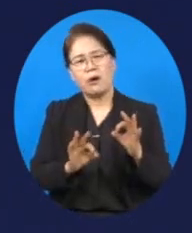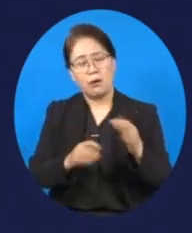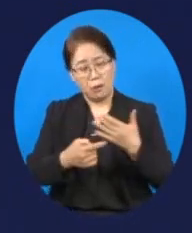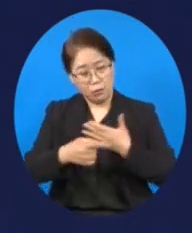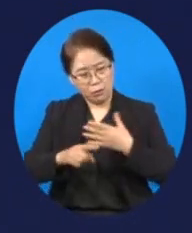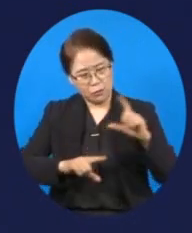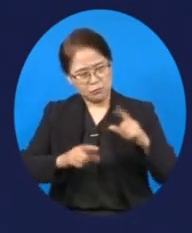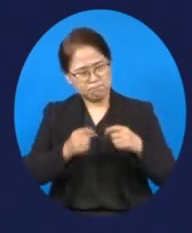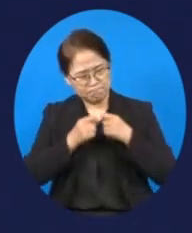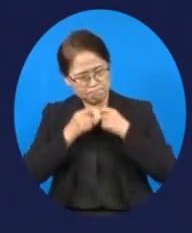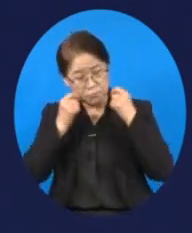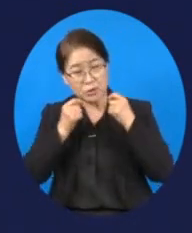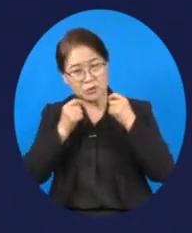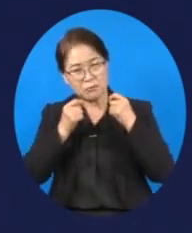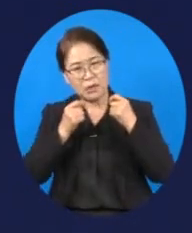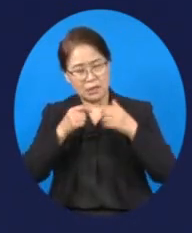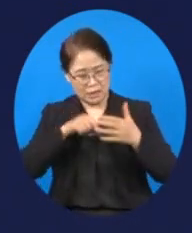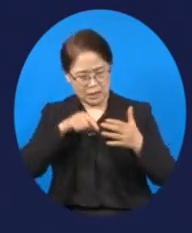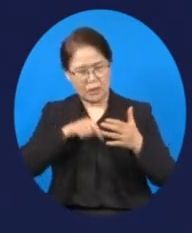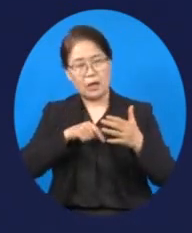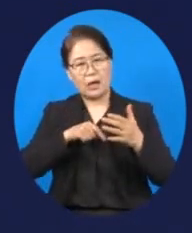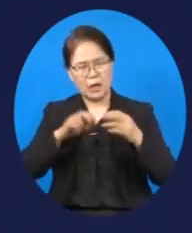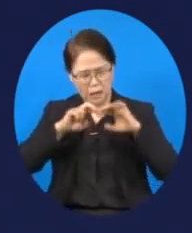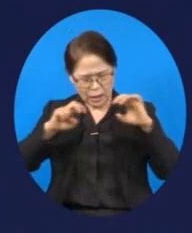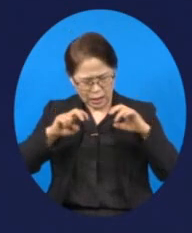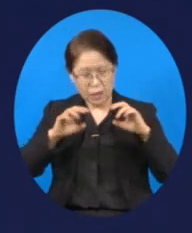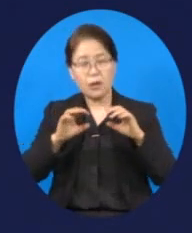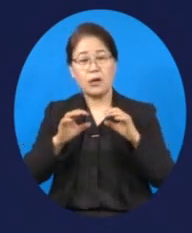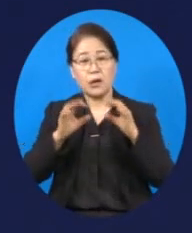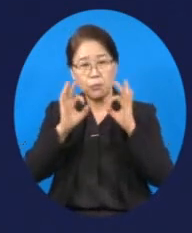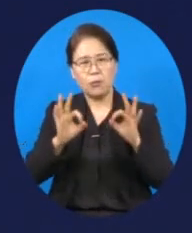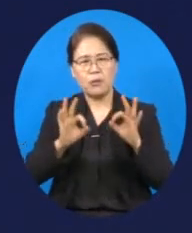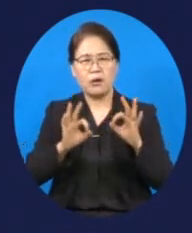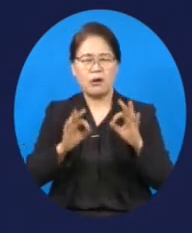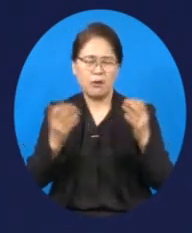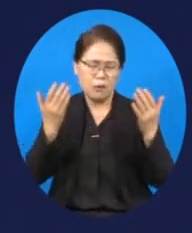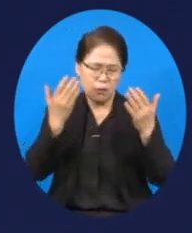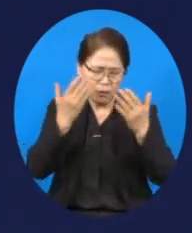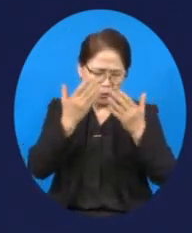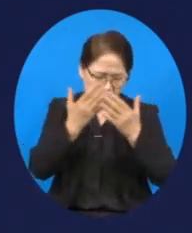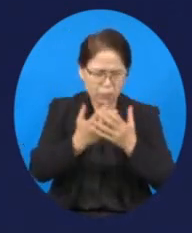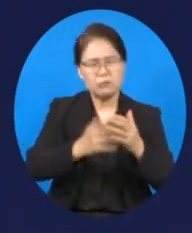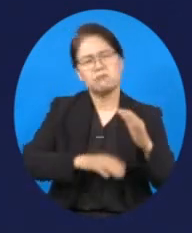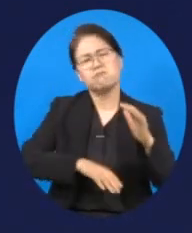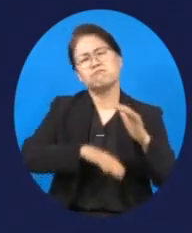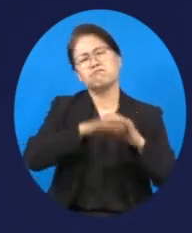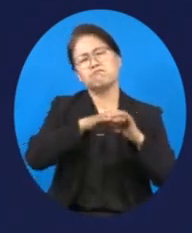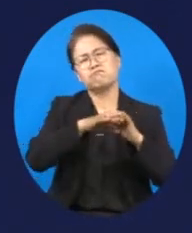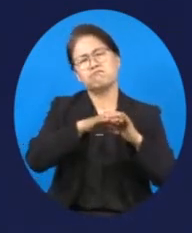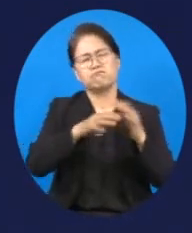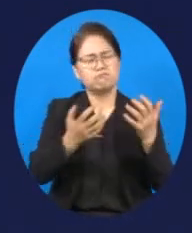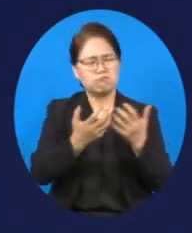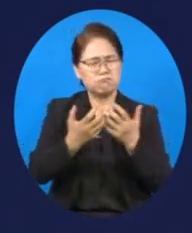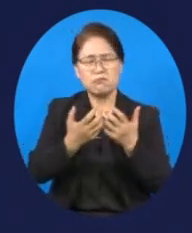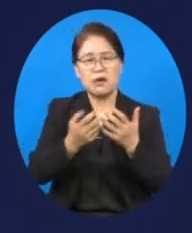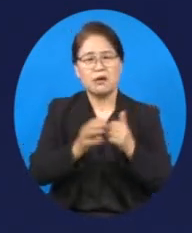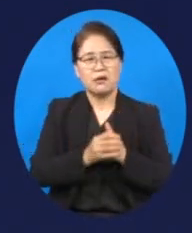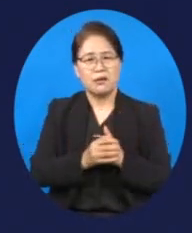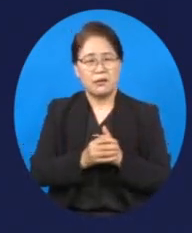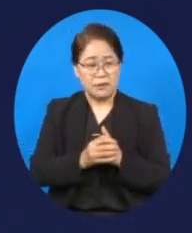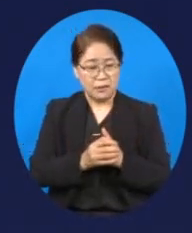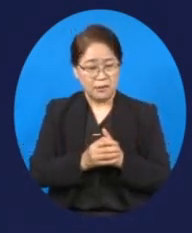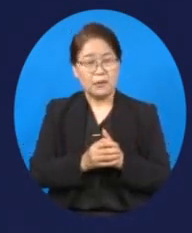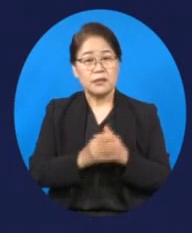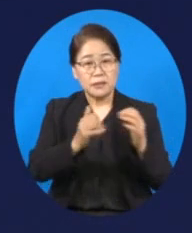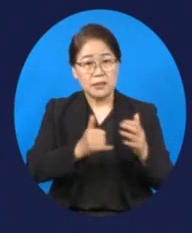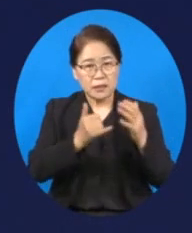겉으로 볼 때는 웃고 있지만요 가정 안에도 보게 되면 온갖 어둠으로 가득 차 있습니다 이 땅을